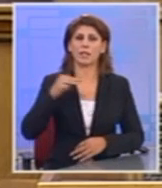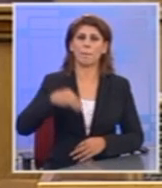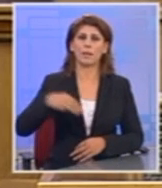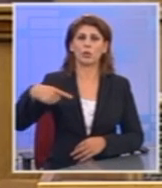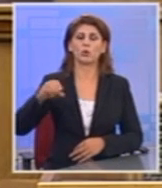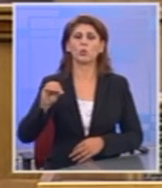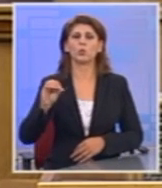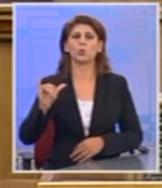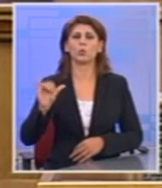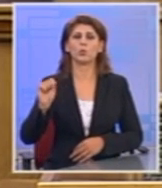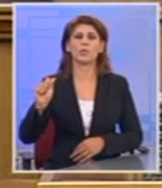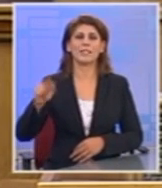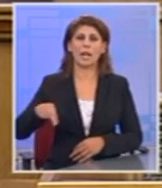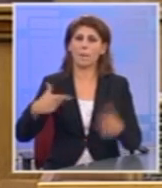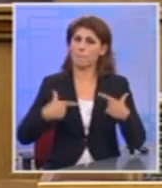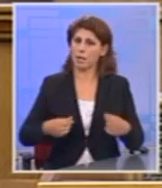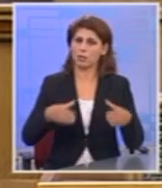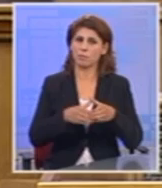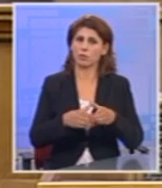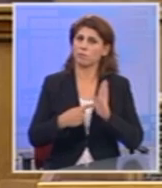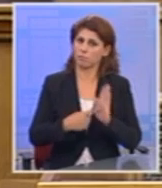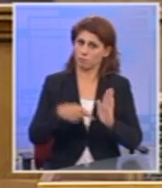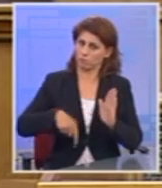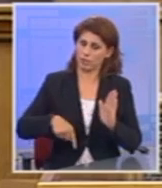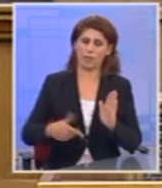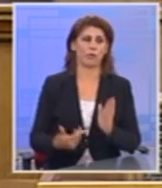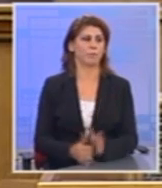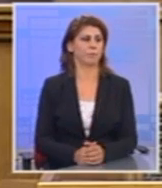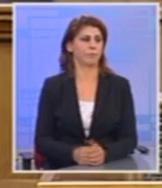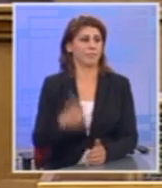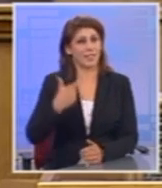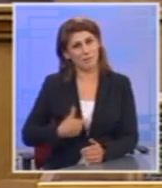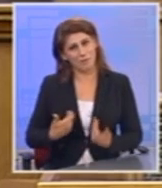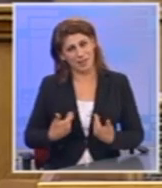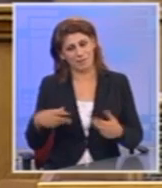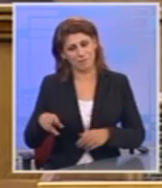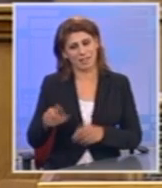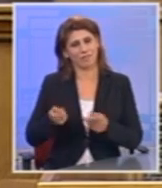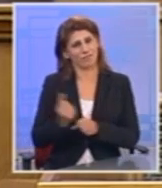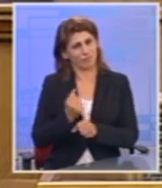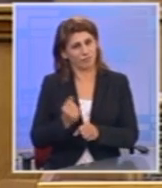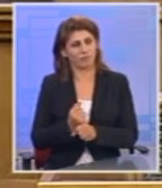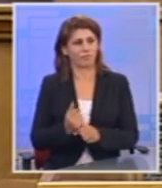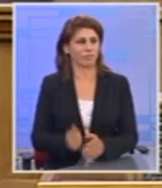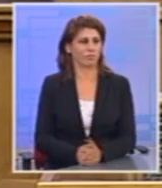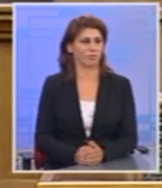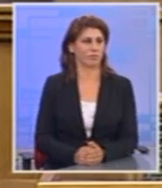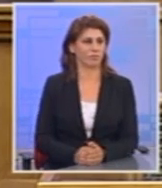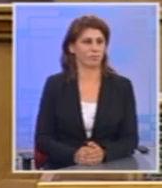τ ο οποίος είναι επίσης μέλος της επιτροπής και παρίσταται επίσης σήμερα εδώ και από μένα χρησιμοποιώντας